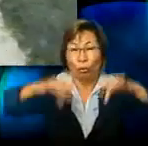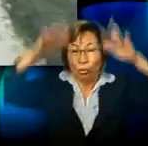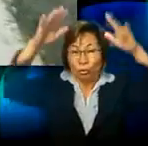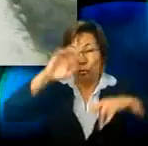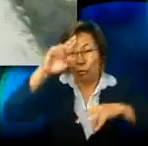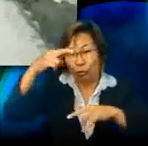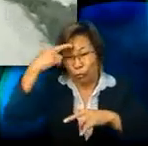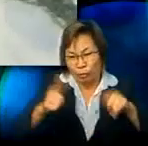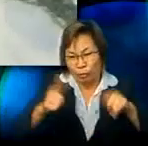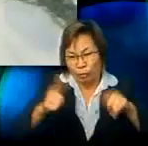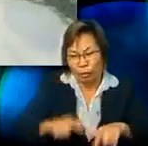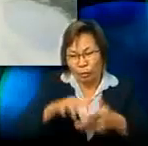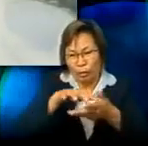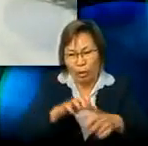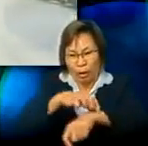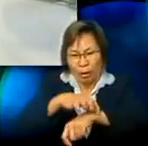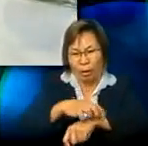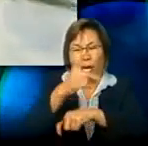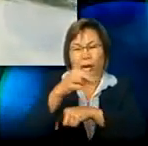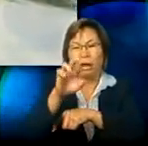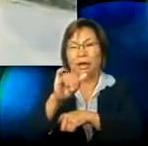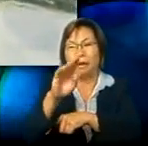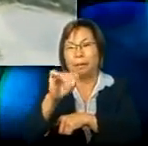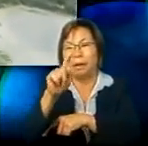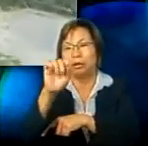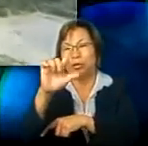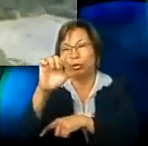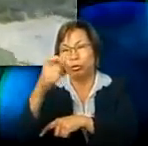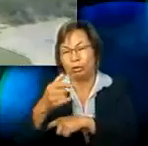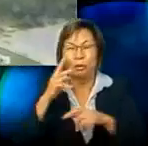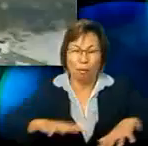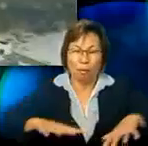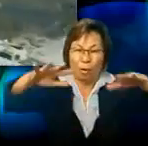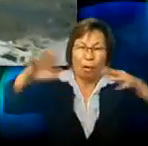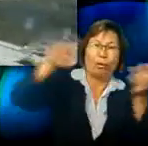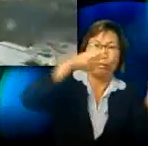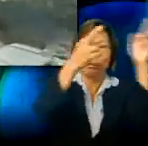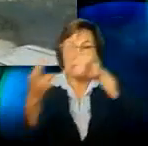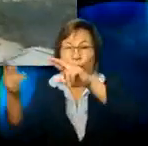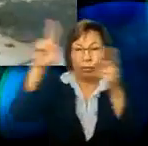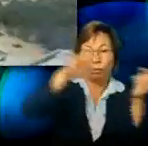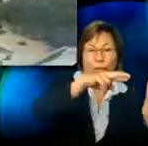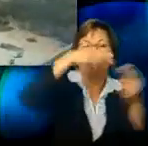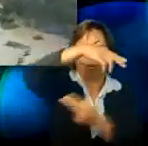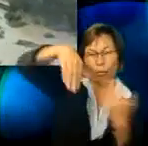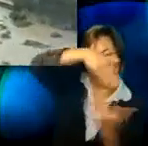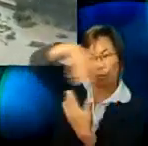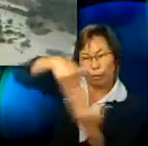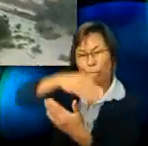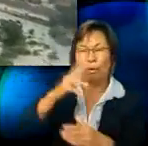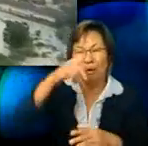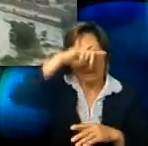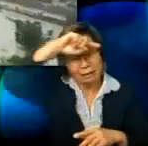Hujan merupakan faktor terjadinya bencana alam klimatologis seperti banjir, ribut taufan, angin puting